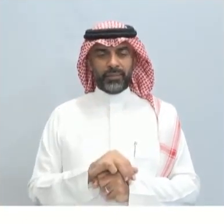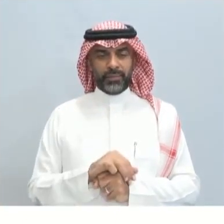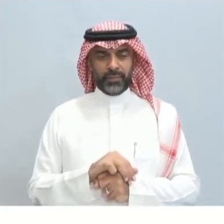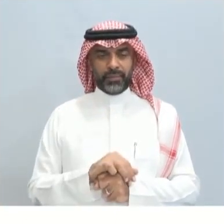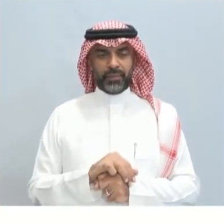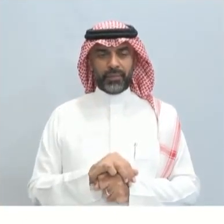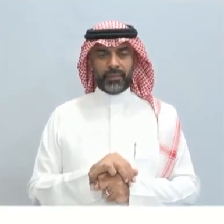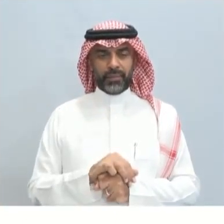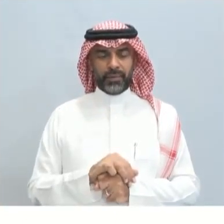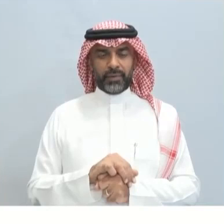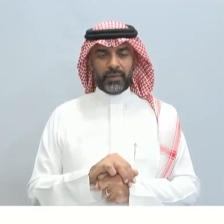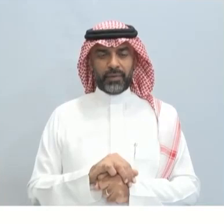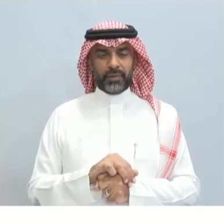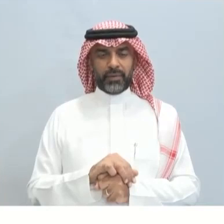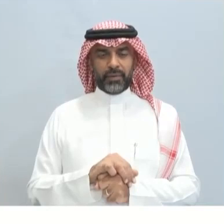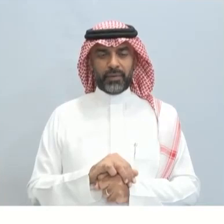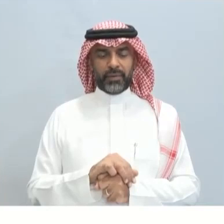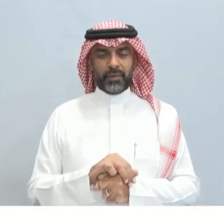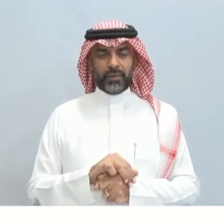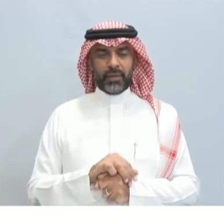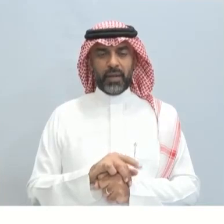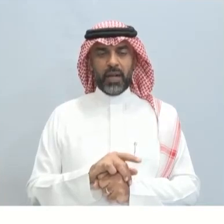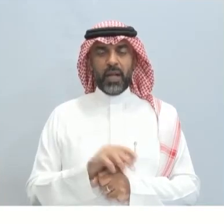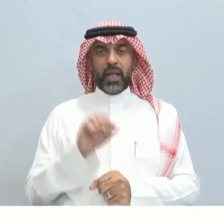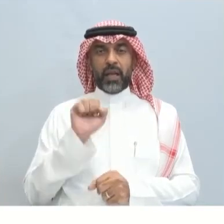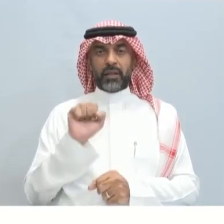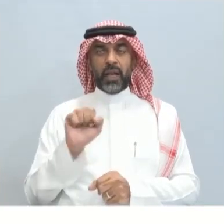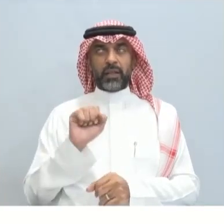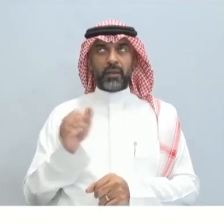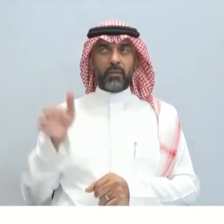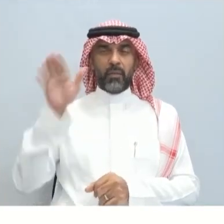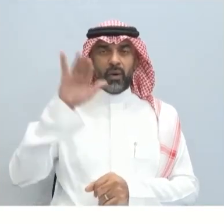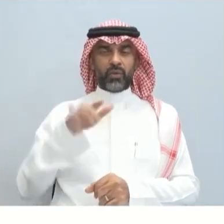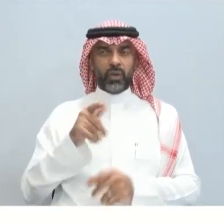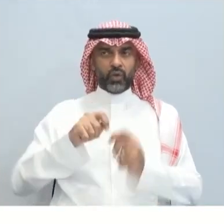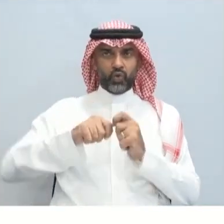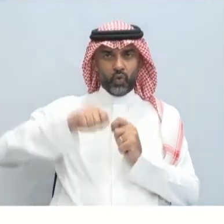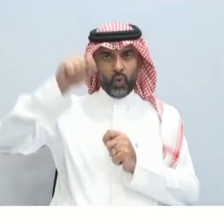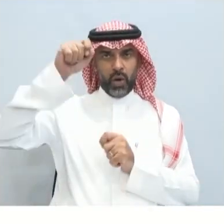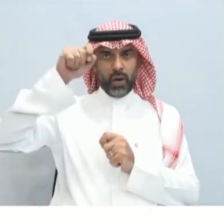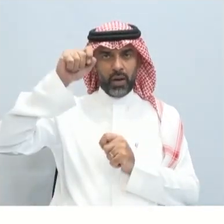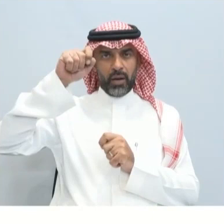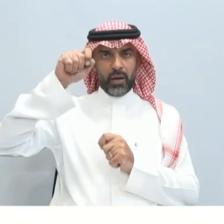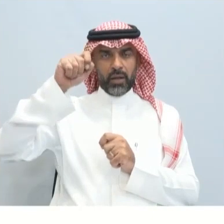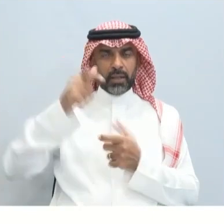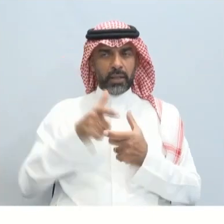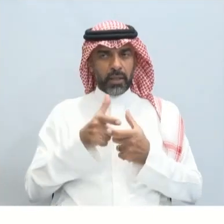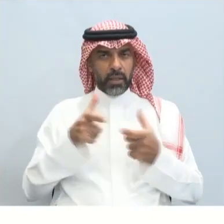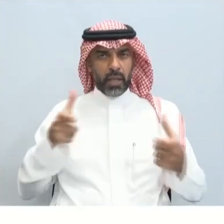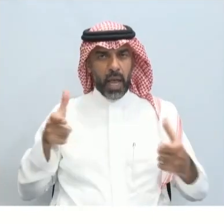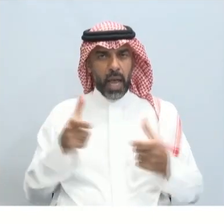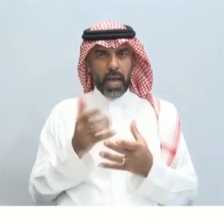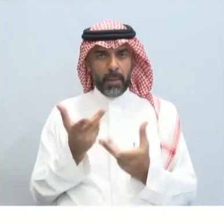في ترددها اذا اهم الخصائص المميزه للموجه كان عندنا طول الموجه سعه